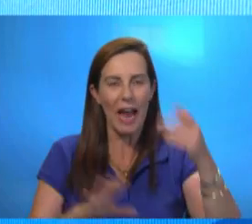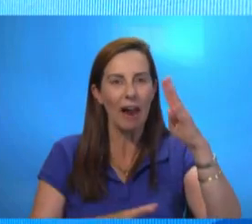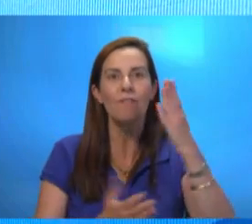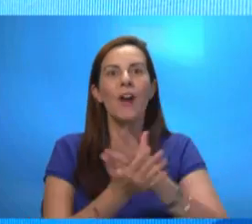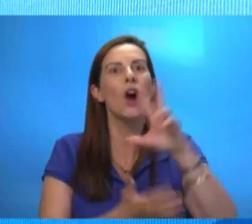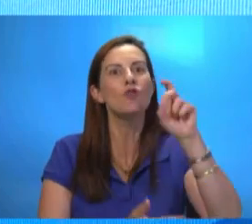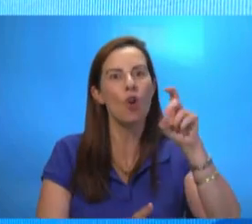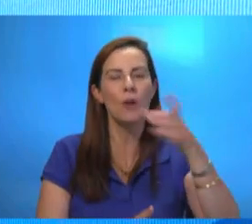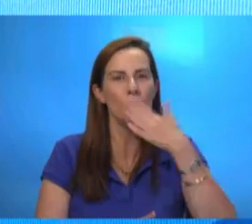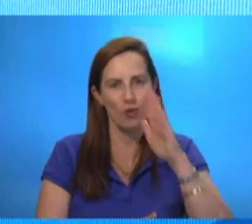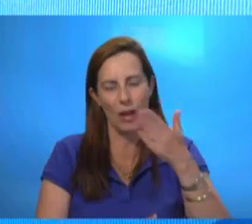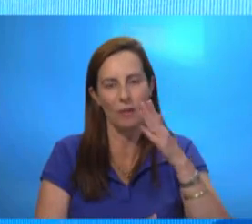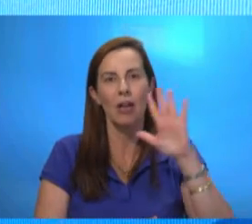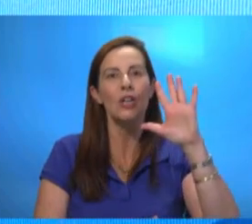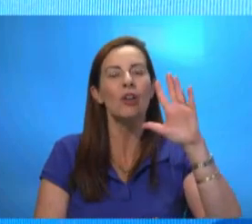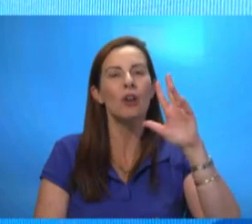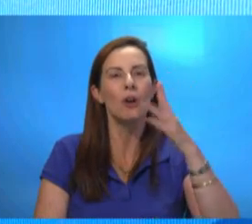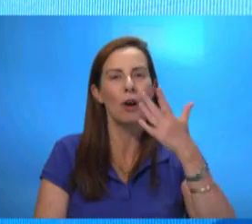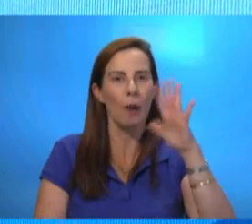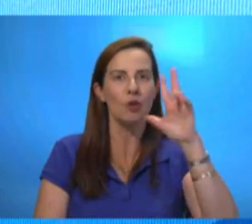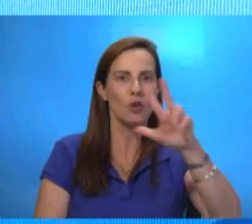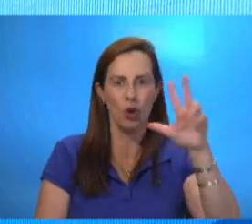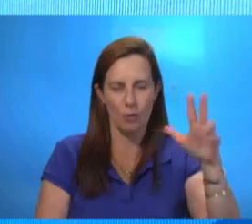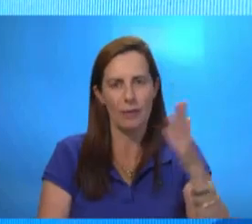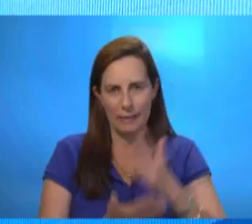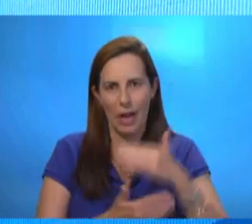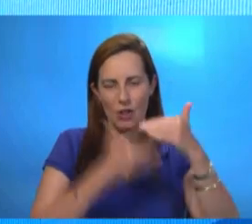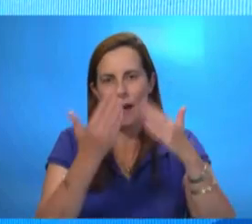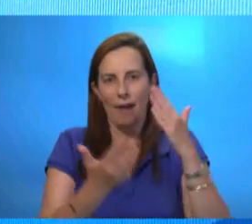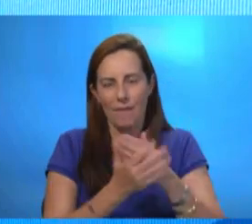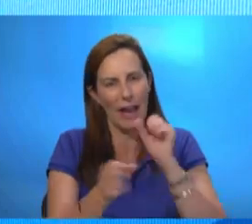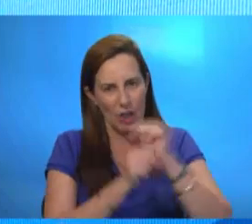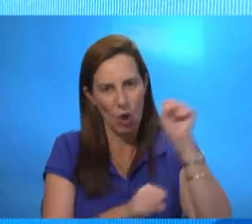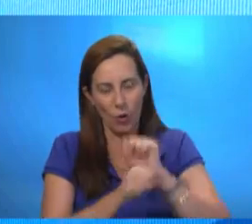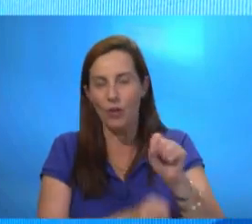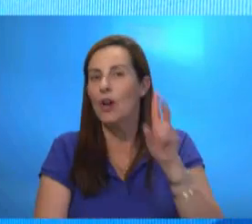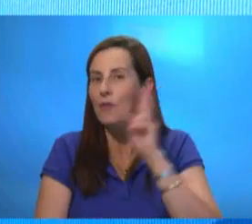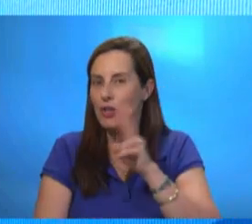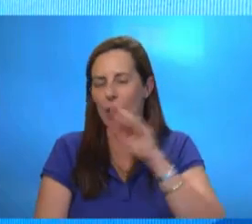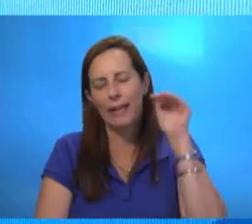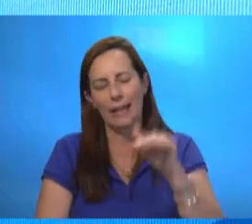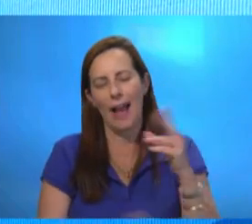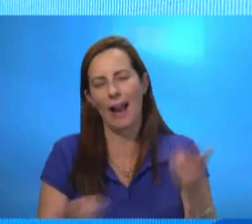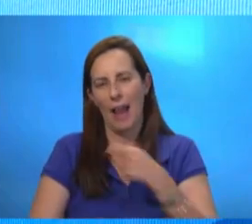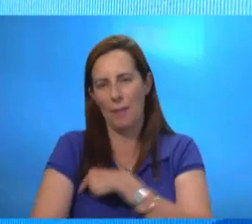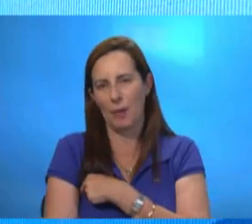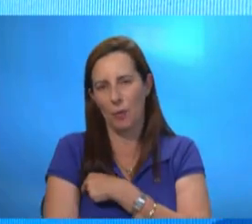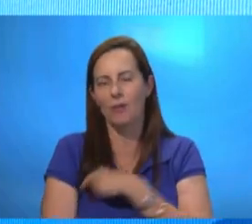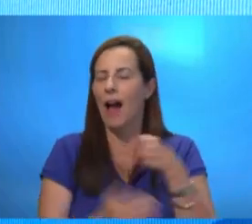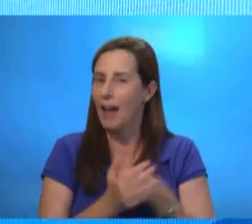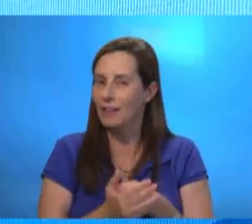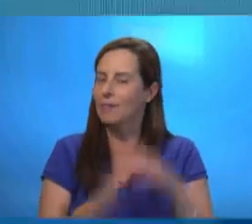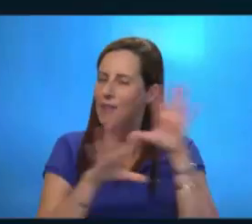מעלות בירושלים, חמישי כבר 33 מעלות. זה השלב שבו כבר נתלונן, וביום שישי ירידה קלה בטמפרטורות. עד כאן, וערב